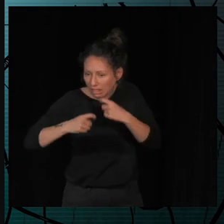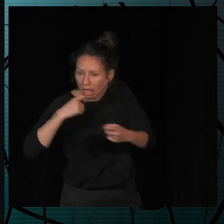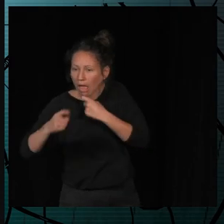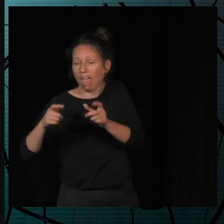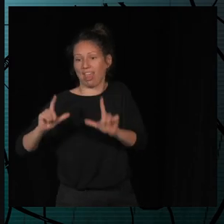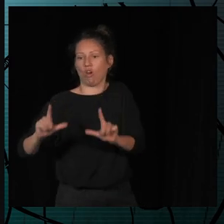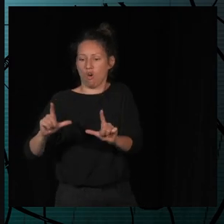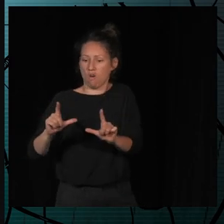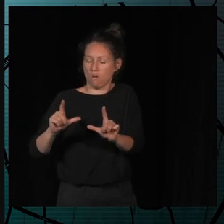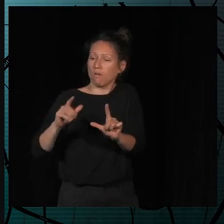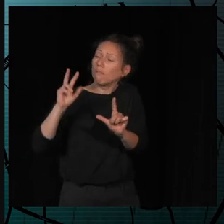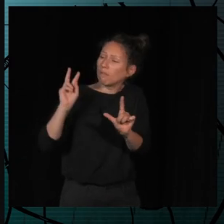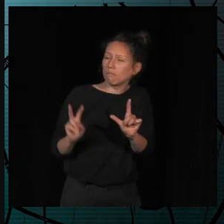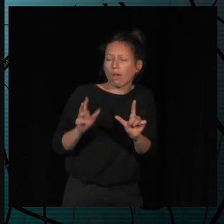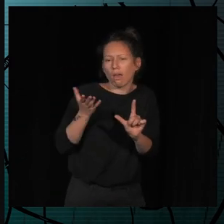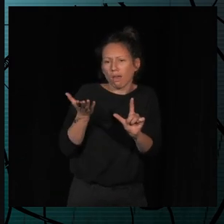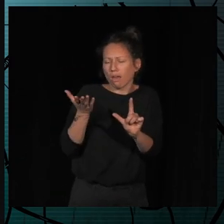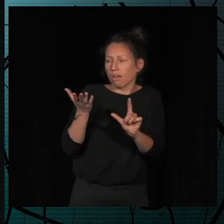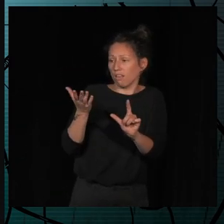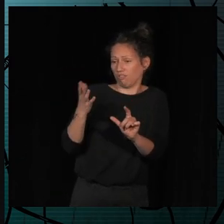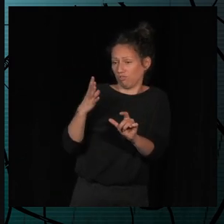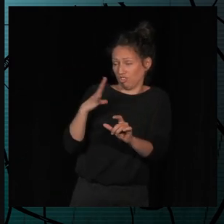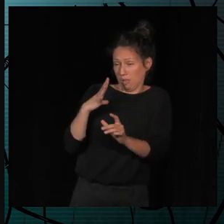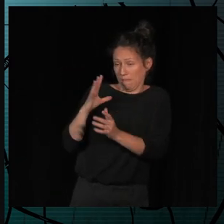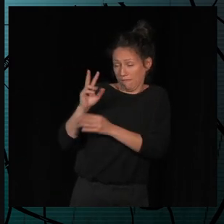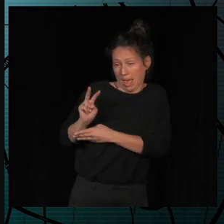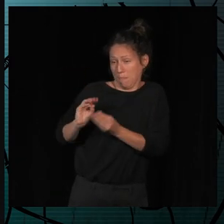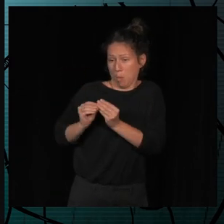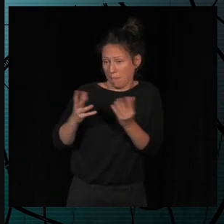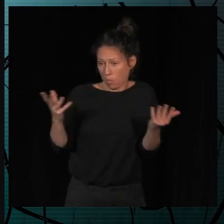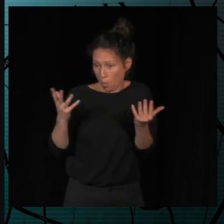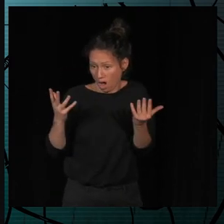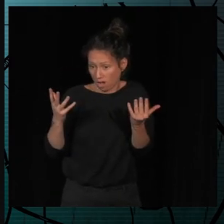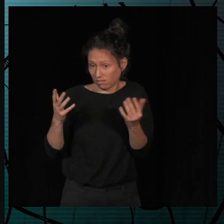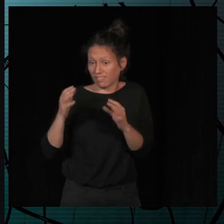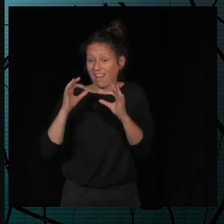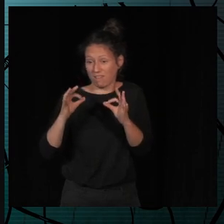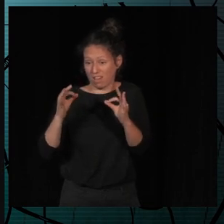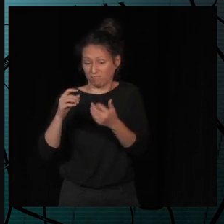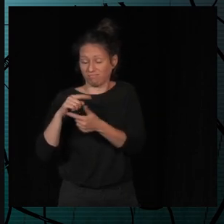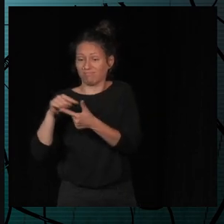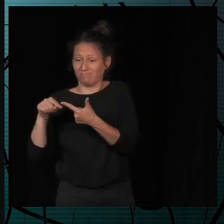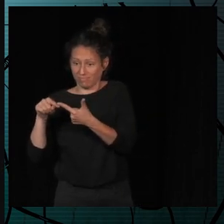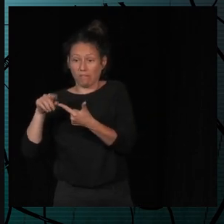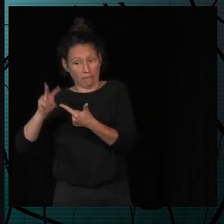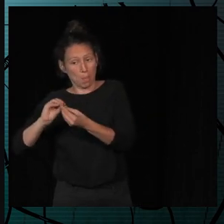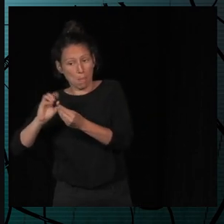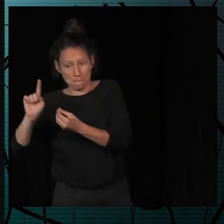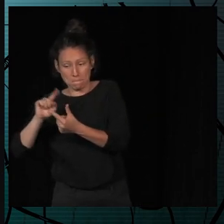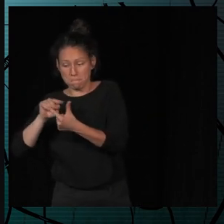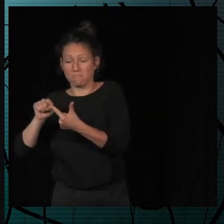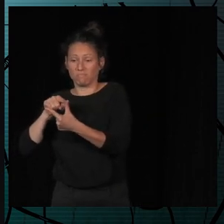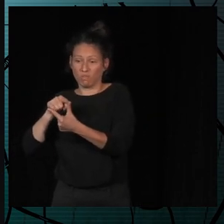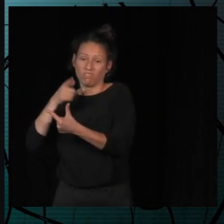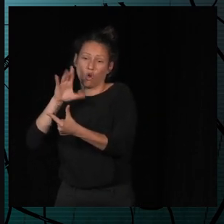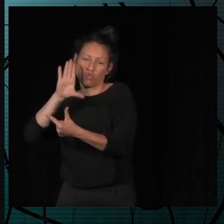poser des problèmes du jeux vidéo et on en identifie deux c'est la réduction des heures de sommeil qui est très important an